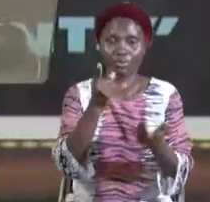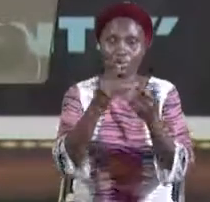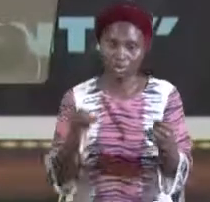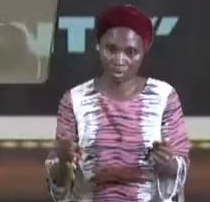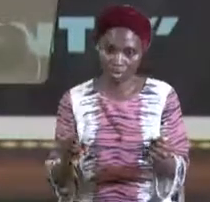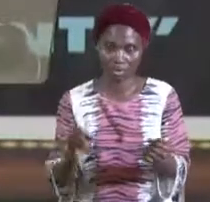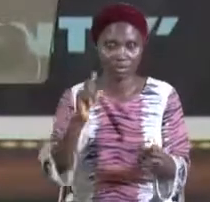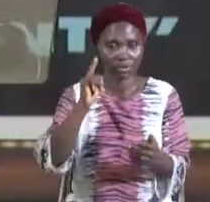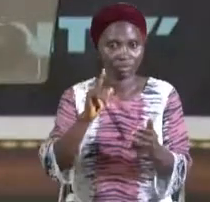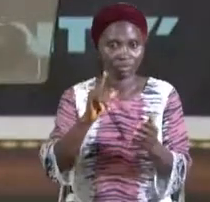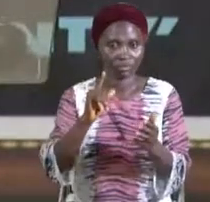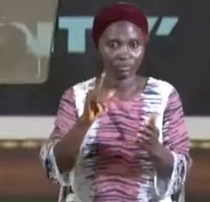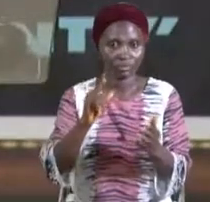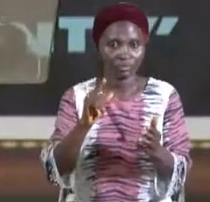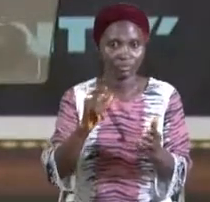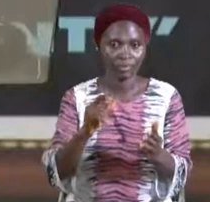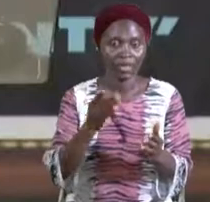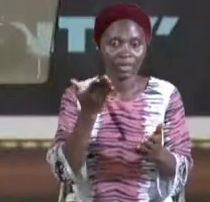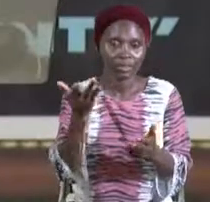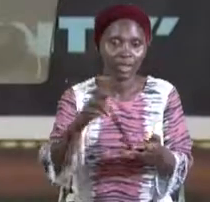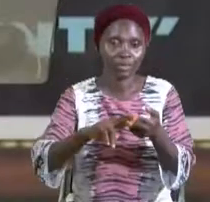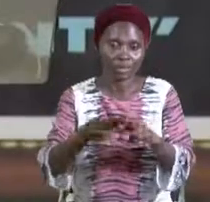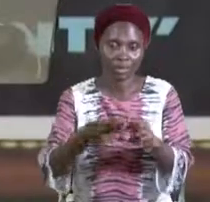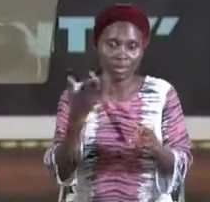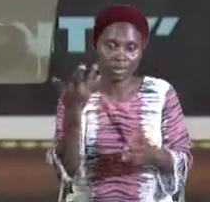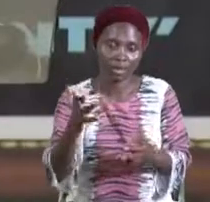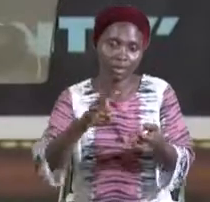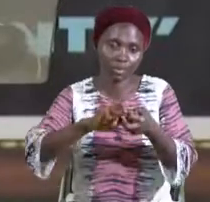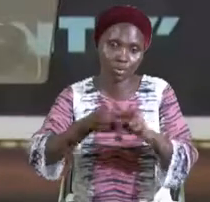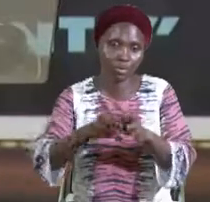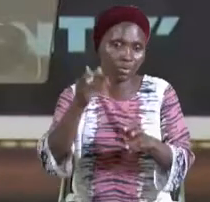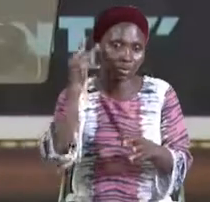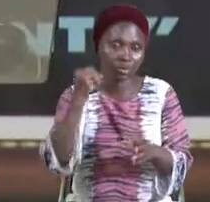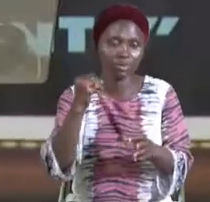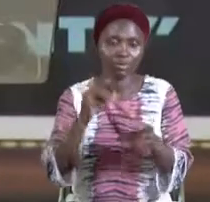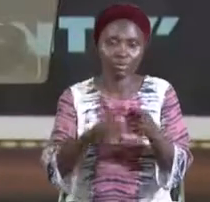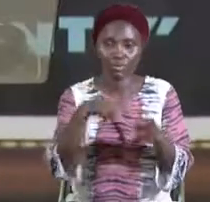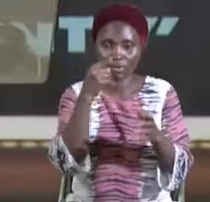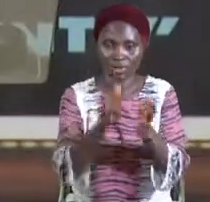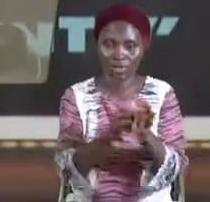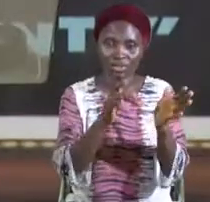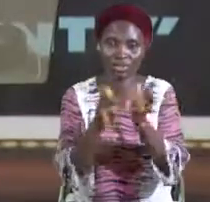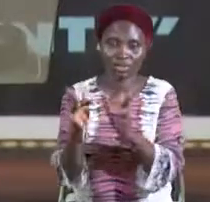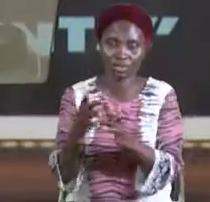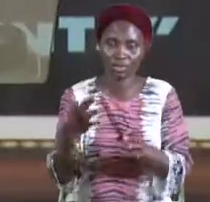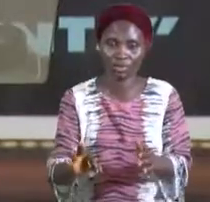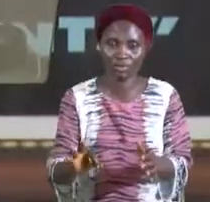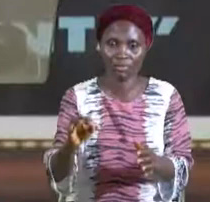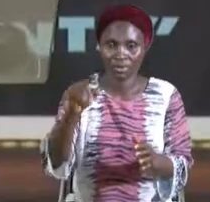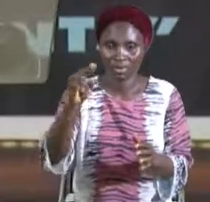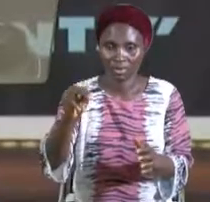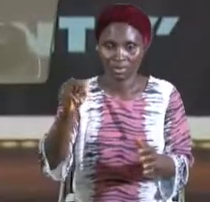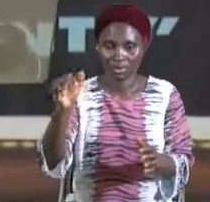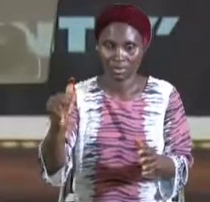problème dit que Jésus-Christ de Nazareth est celui qui est venu et qu'il a accompli, c'est ce